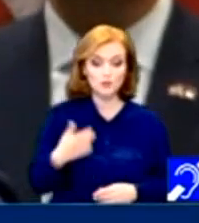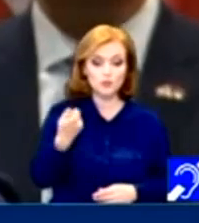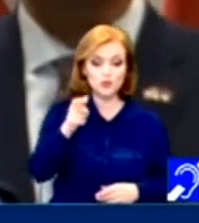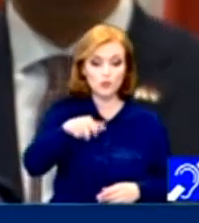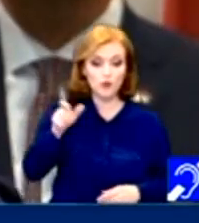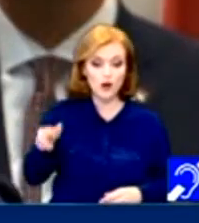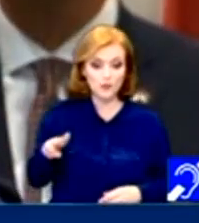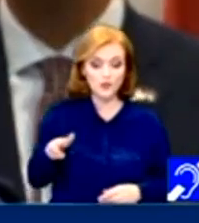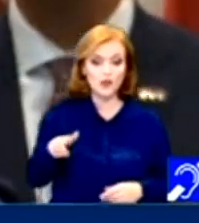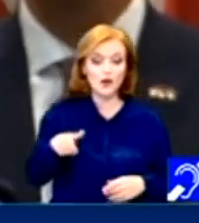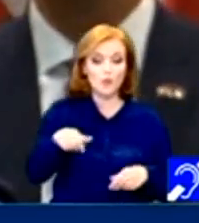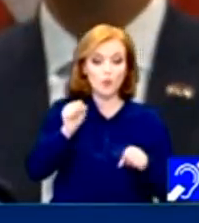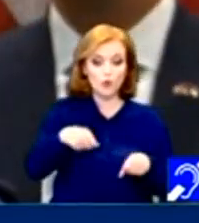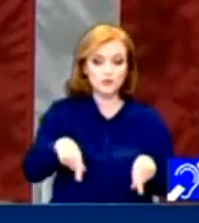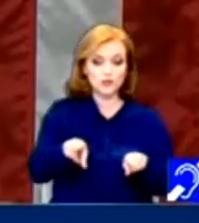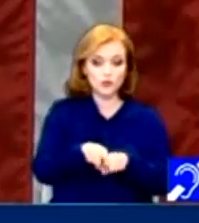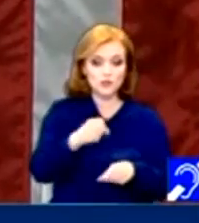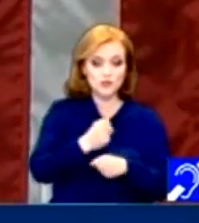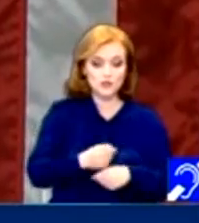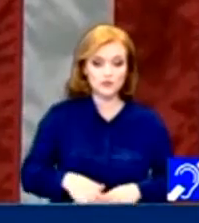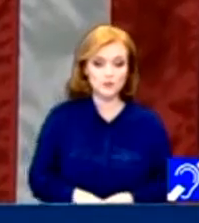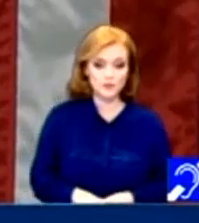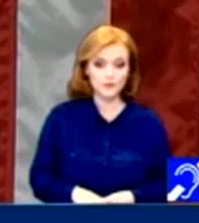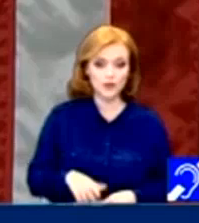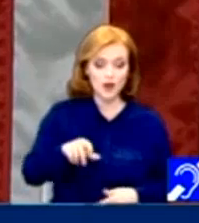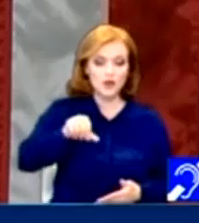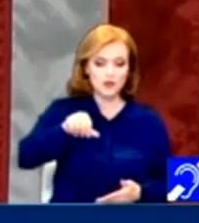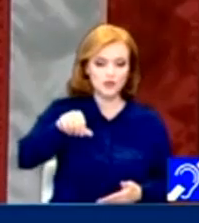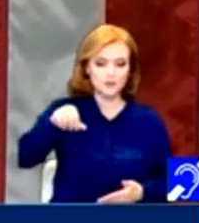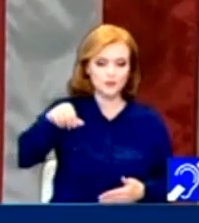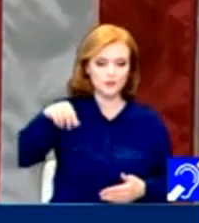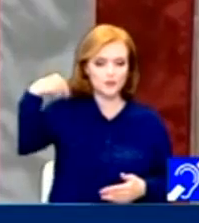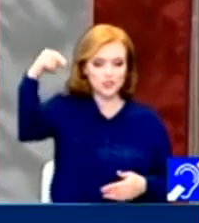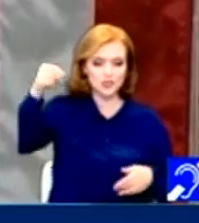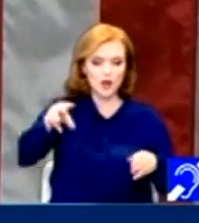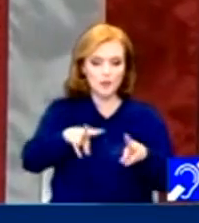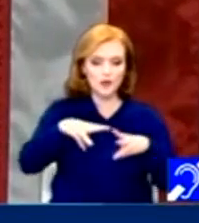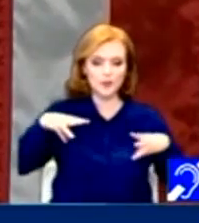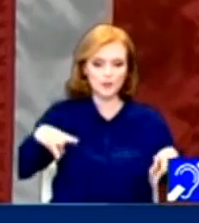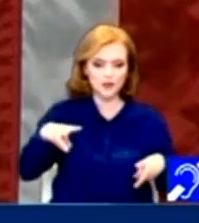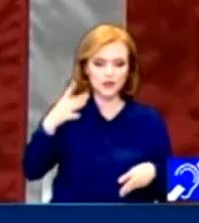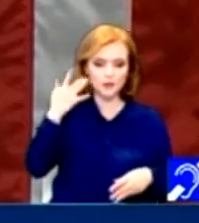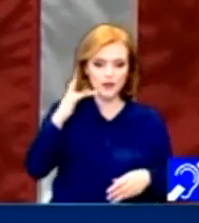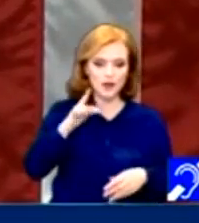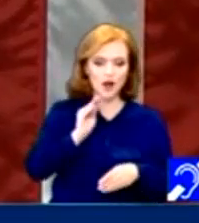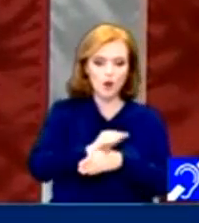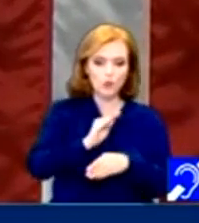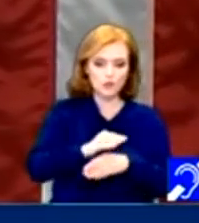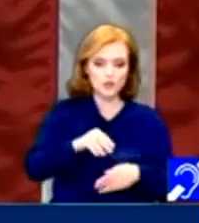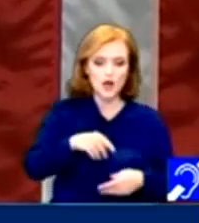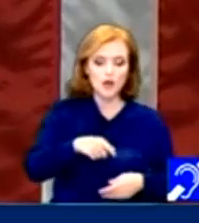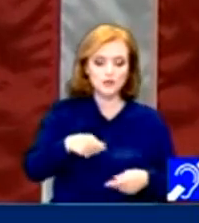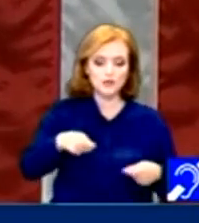said very few people could handle it. I sort of thrive on it. Șefa Camerei Reprezentanților, democrata Nancy Pelosi, acuză administrația americană